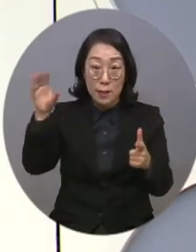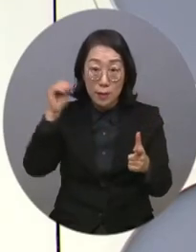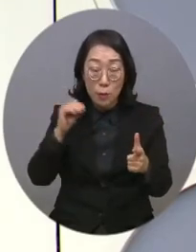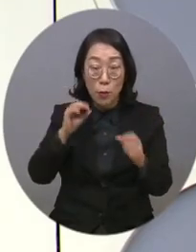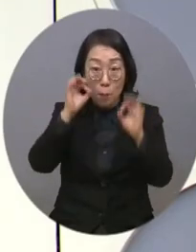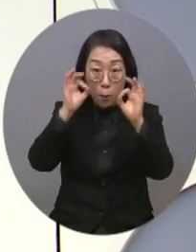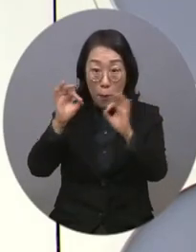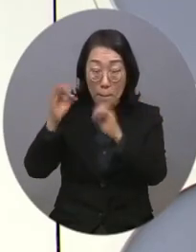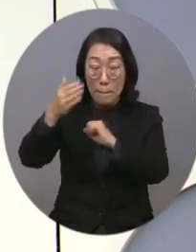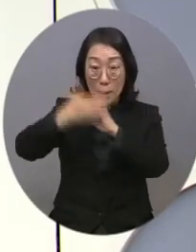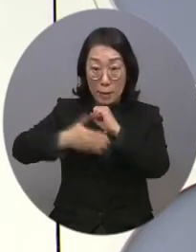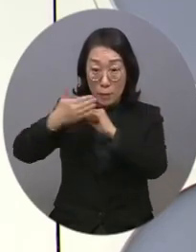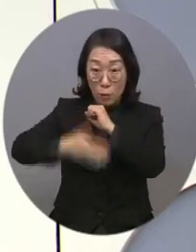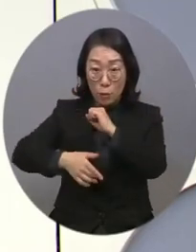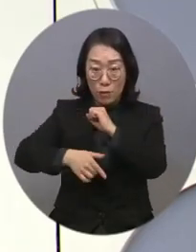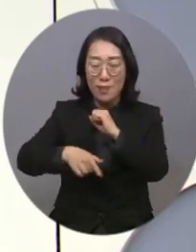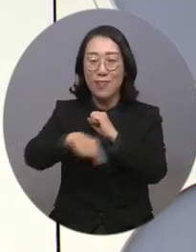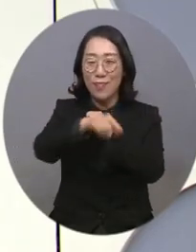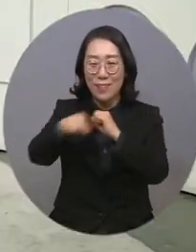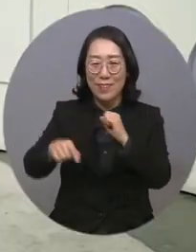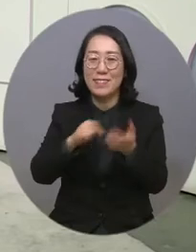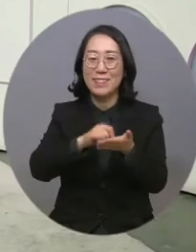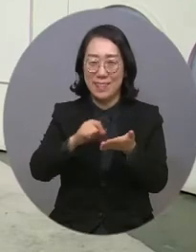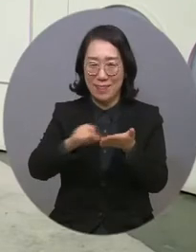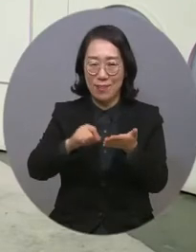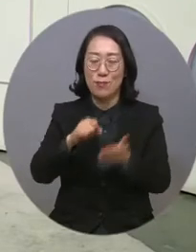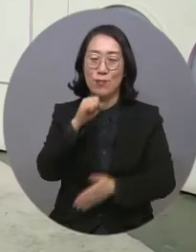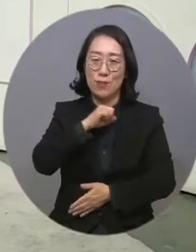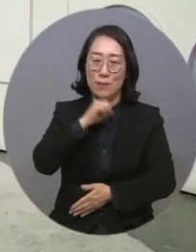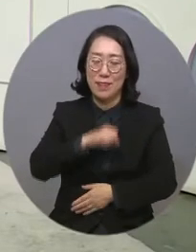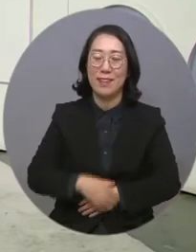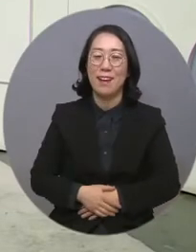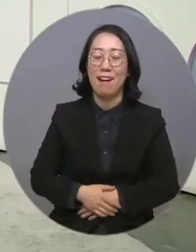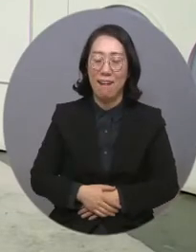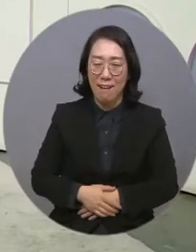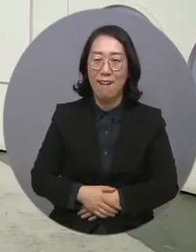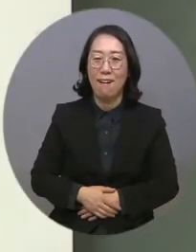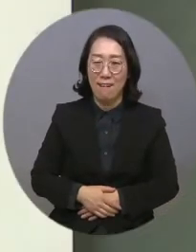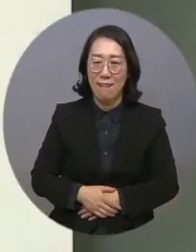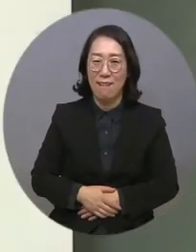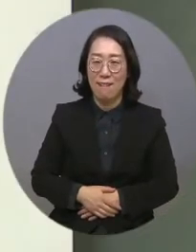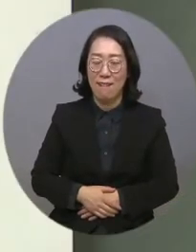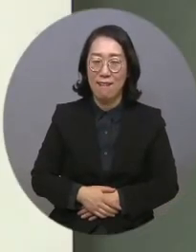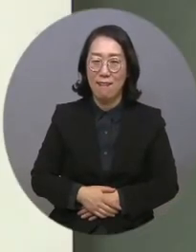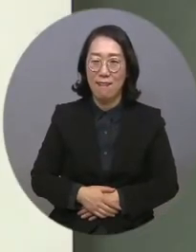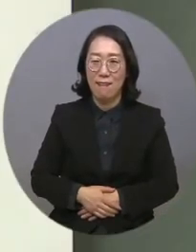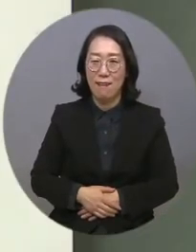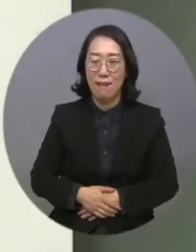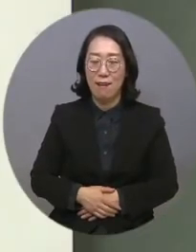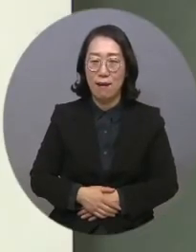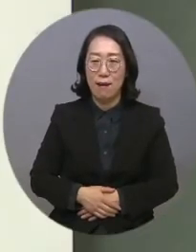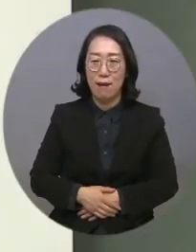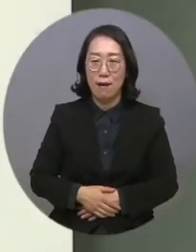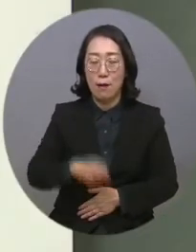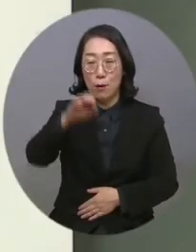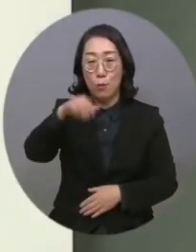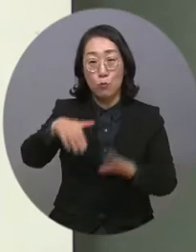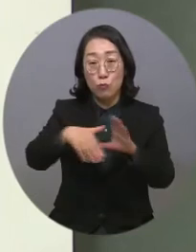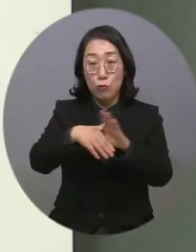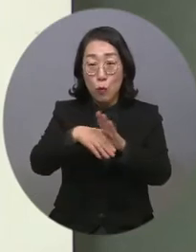메모했다가 여행기 쓰는 게 가장 중요한 취미 하나입니다. 그 얘기를 듣다 보니까 한때 문화일보에 몇